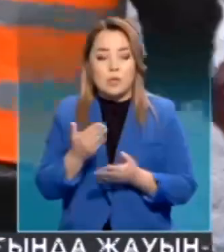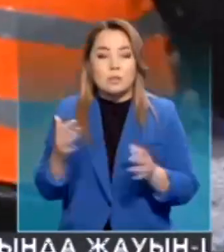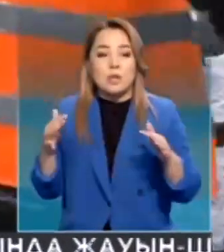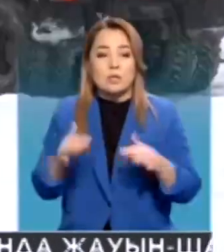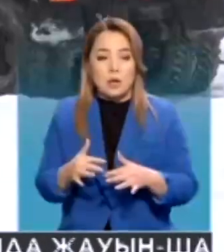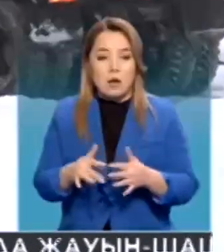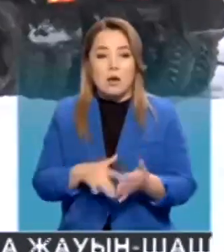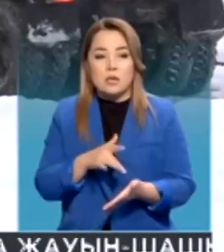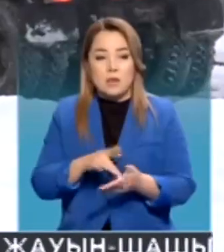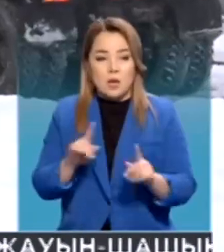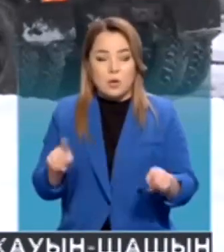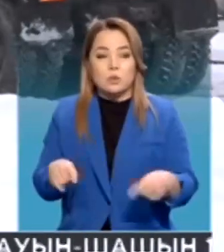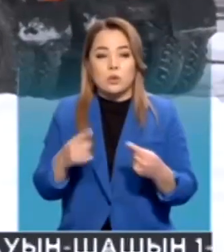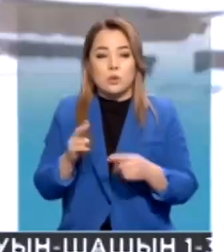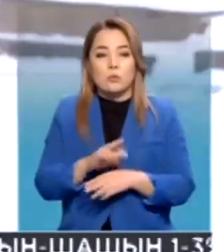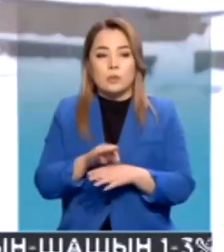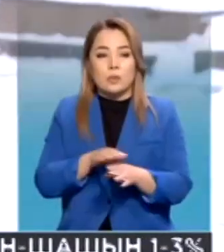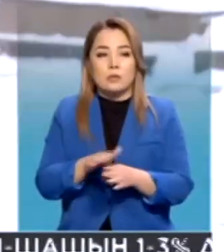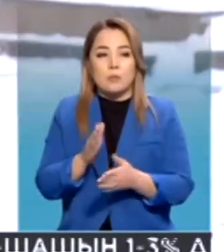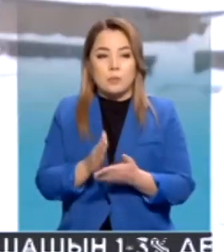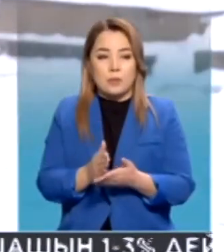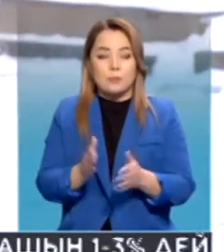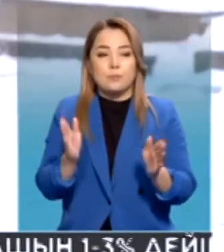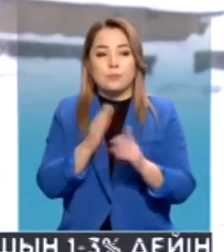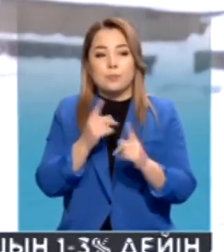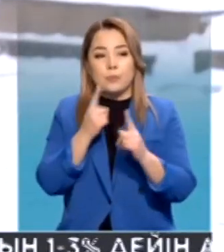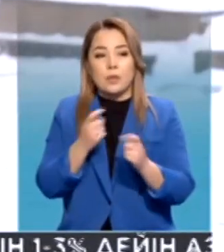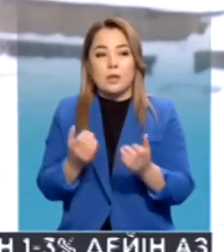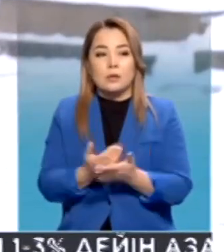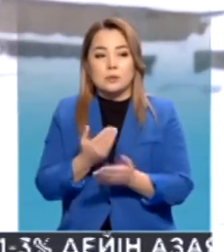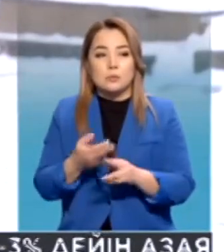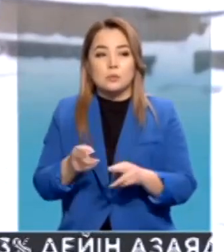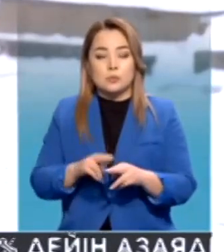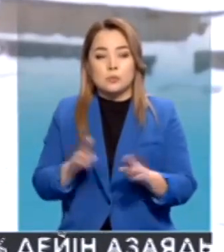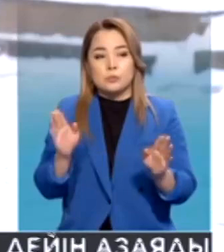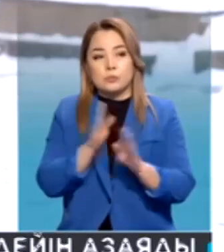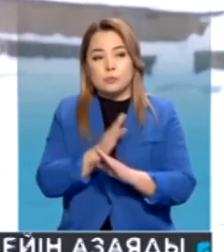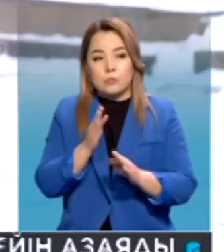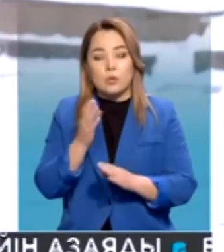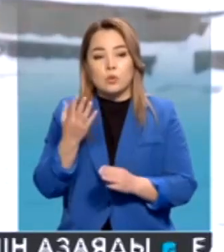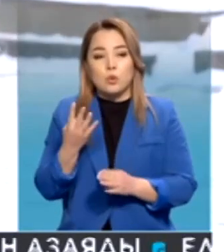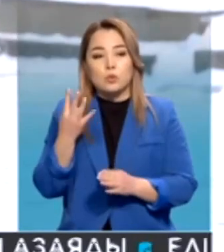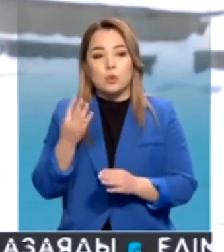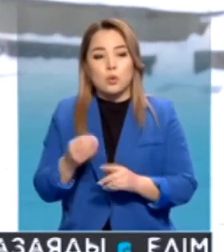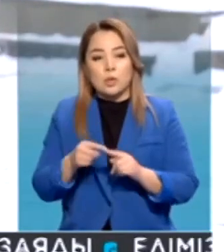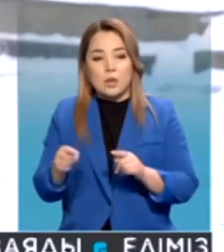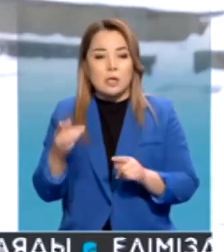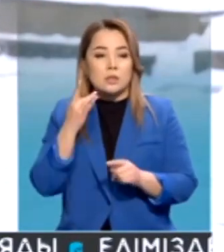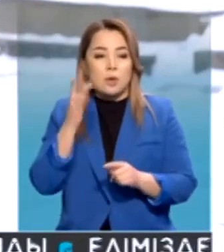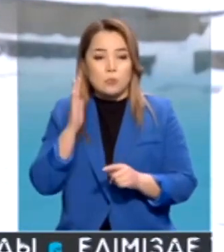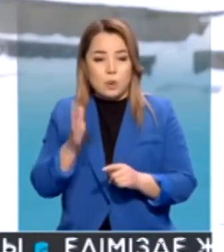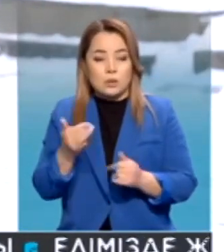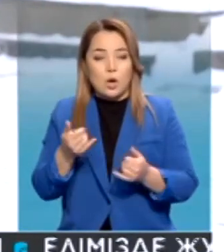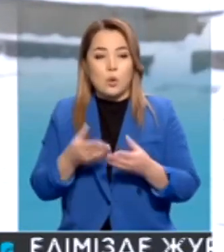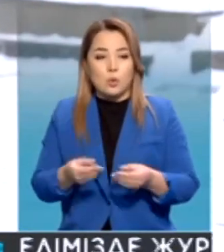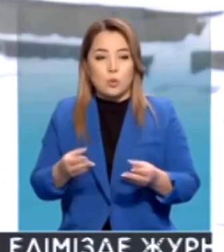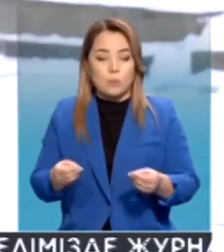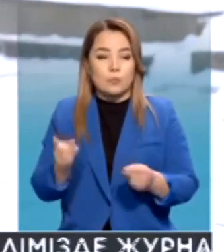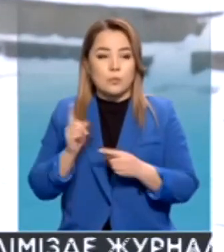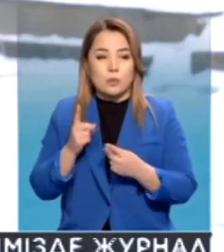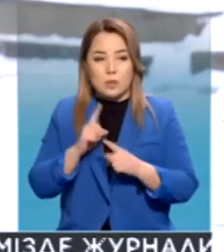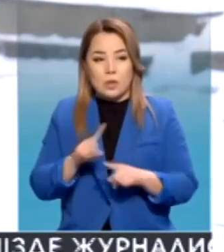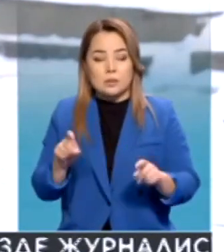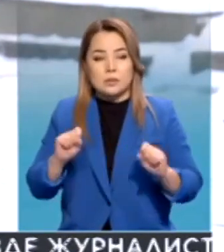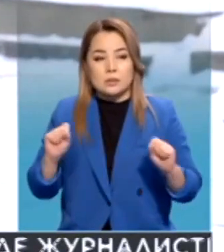жұмылдырылып, шаһар қалпына келтіріліп жатыр. Метеорологтардың хабарлауынша мұндай күн райы алдағы 4 күн бойы сақталады, ал көктемі көп